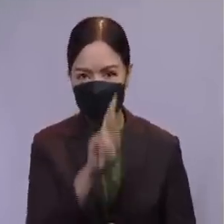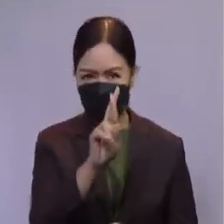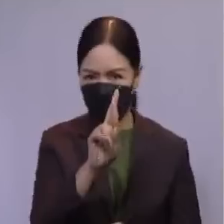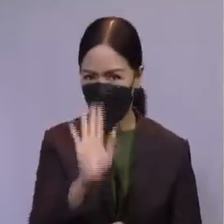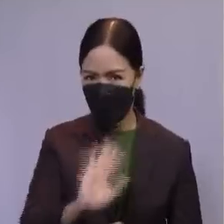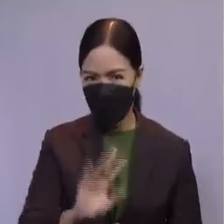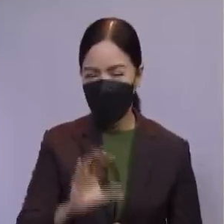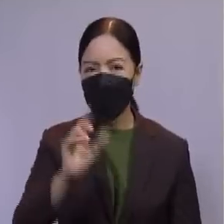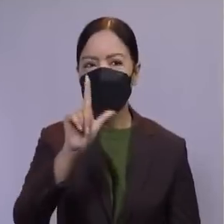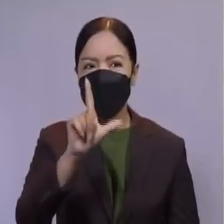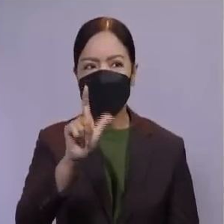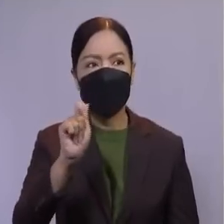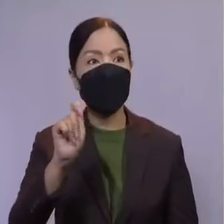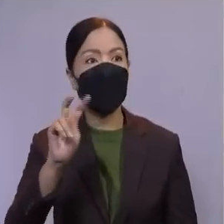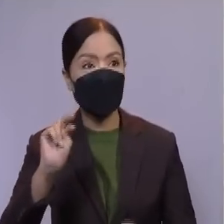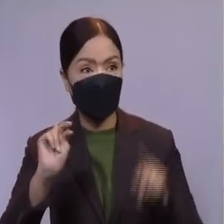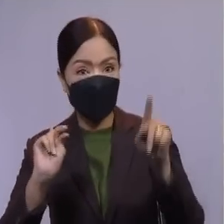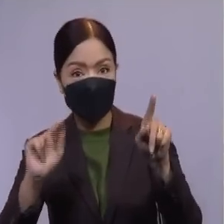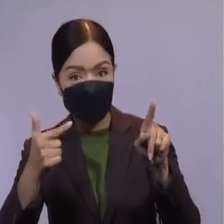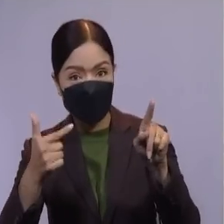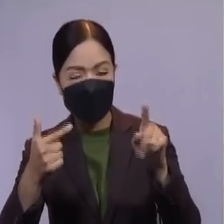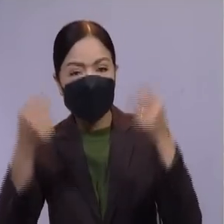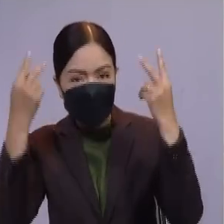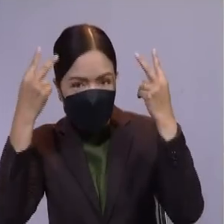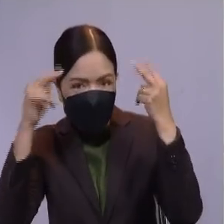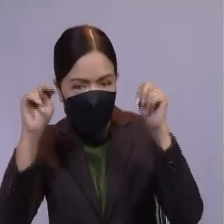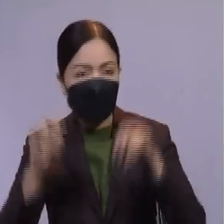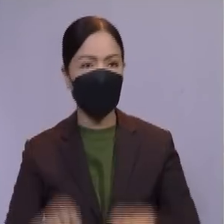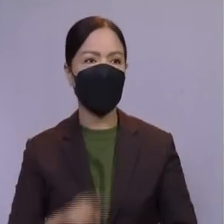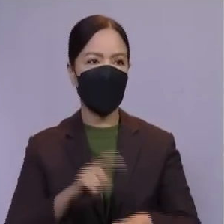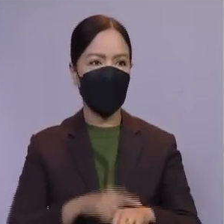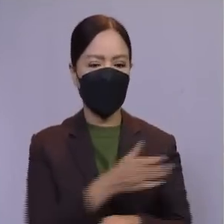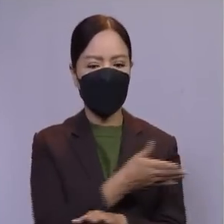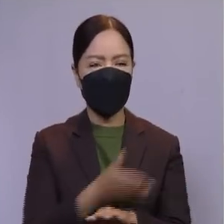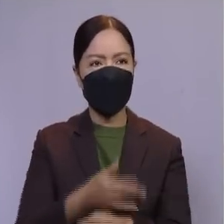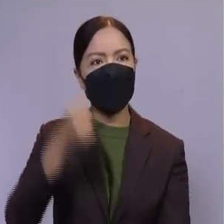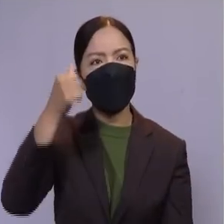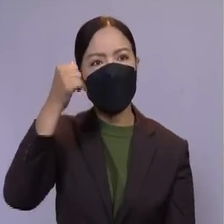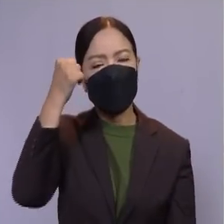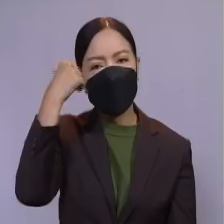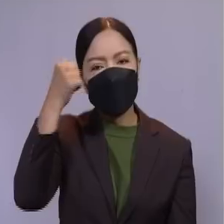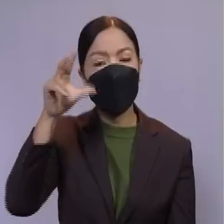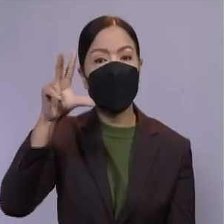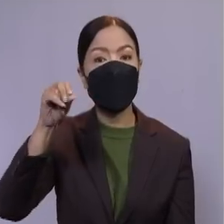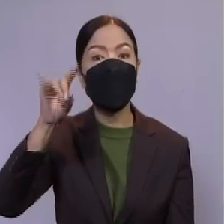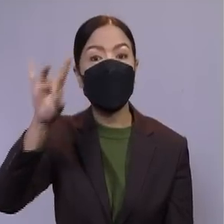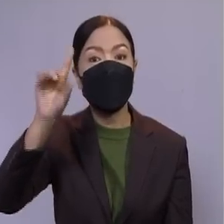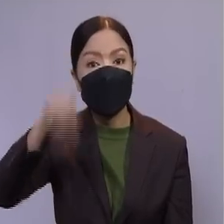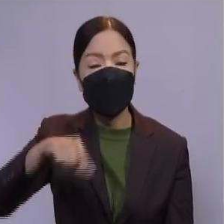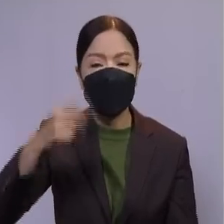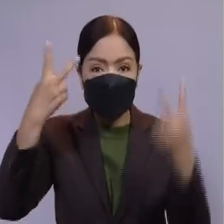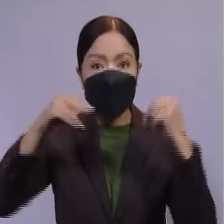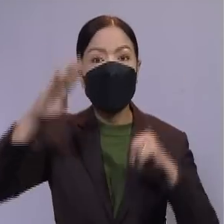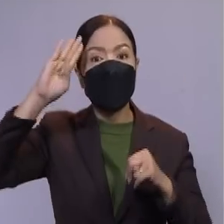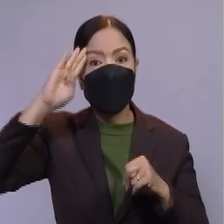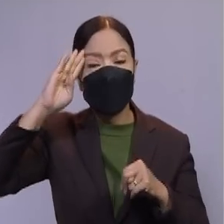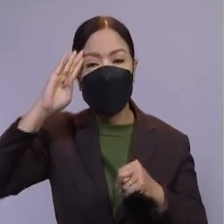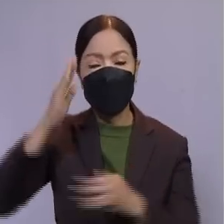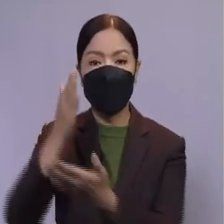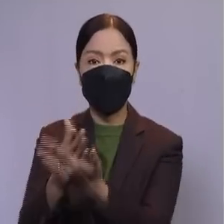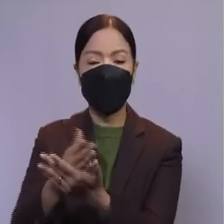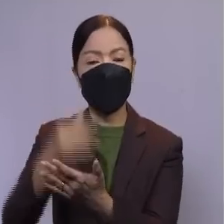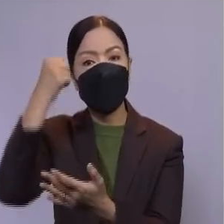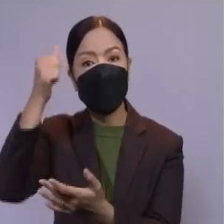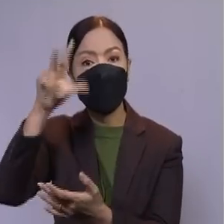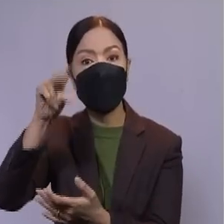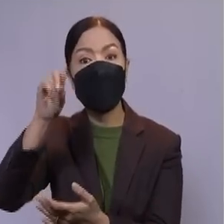ลองนายกก็คือว่าแม้จะเป็นเวลาแค่ 38วันที่ตอนนั้นพลเอกประยุทธ์หยุดปฏิบัติหน้าที่ใช่ไหมคะท่านก็มาปฏิบัติ